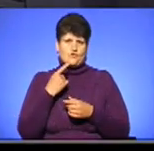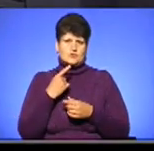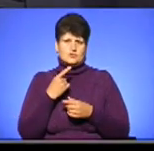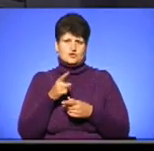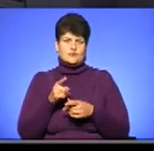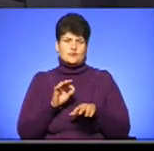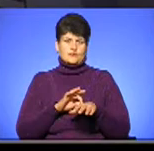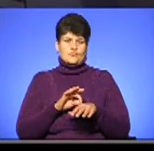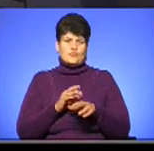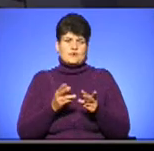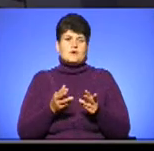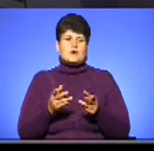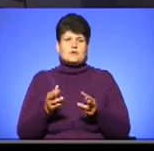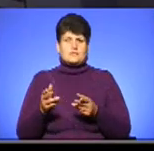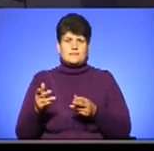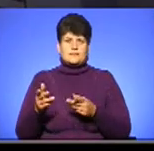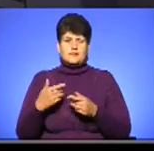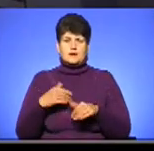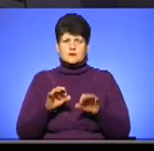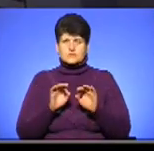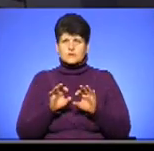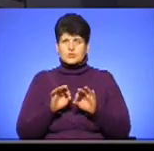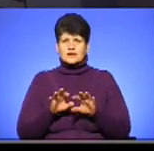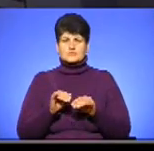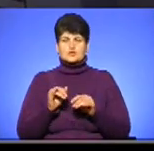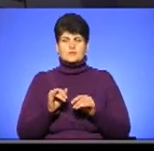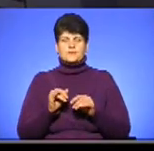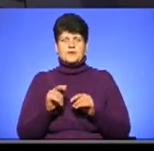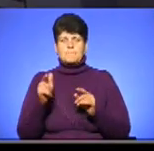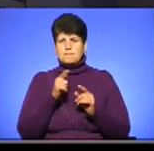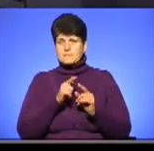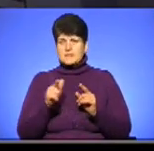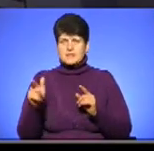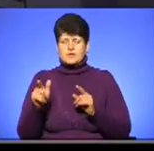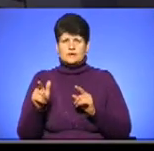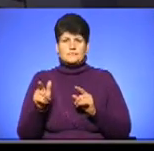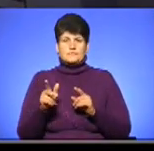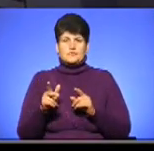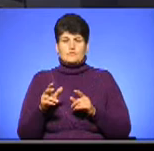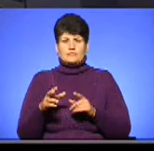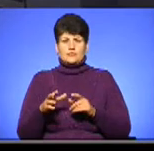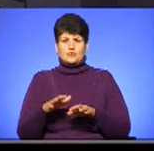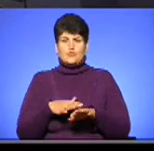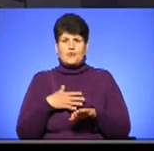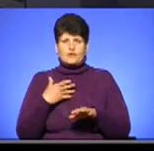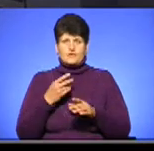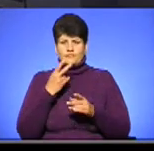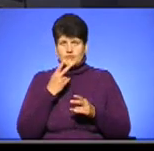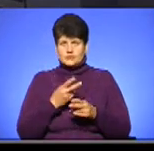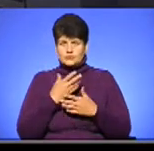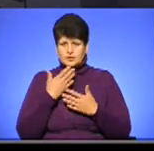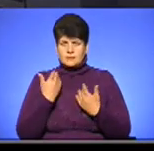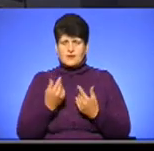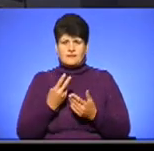вона говорить, інфікована. Ну, то мені доводиться пояснювати, що інкубаційний період тривалий, вона вже інфікована, але вона ще клініки ніякої не має, вона цілком